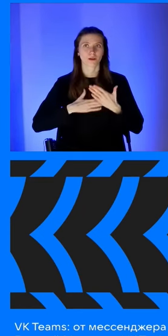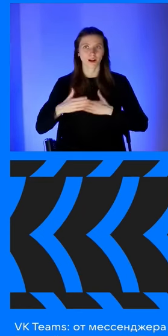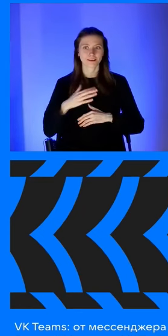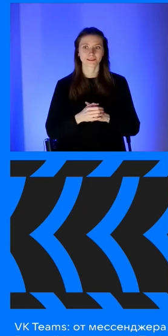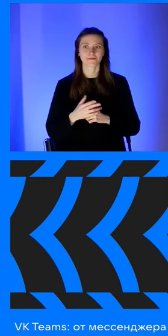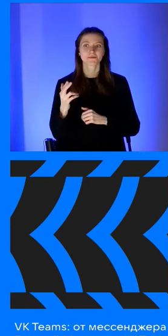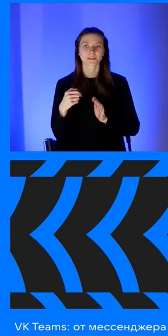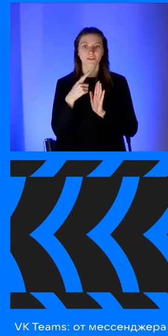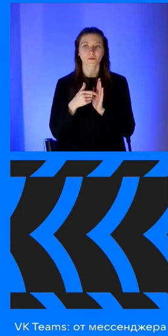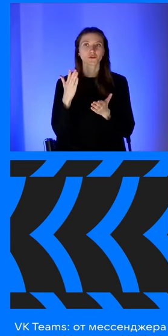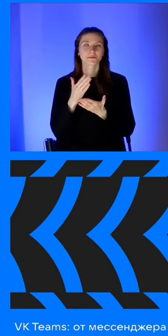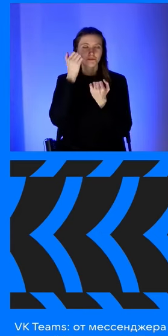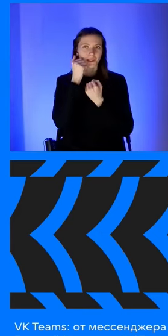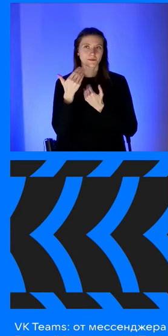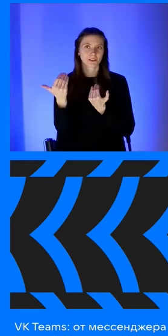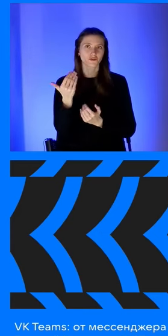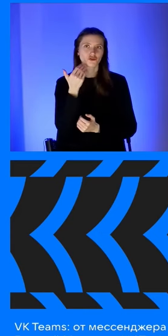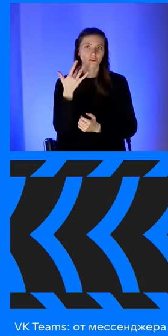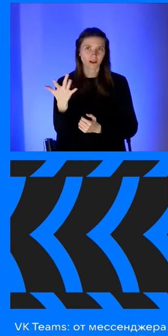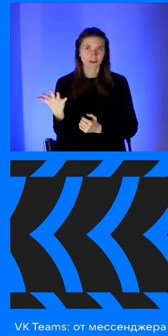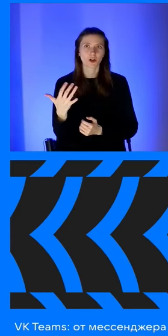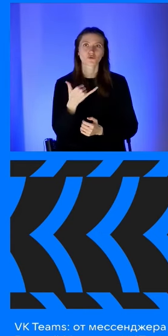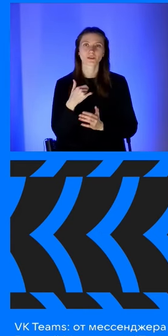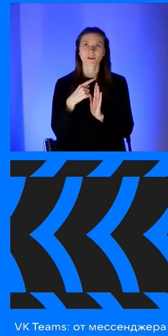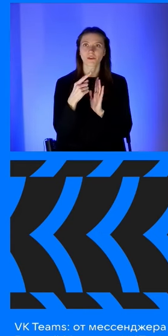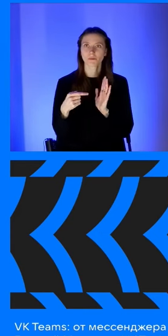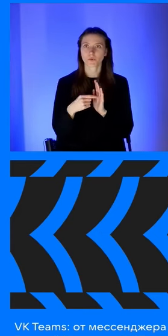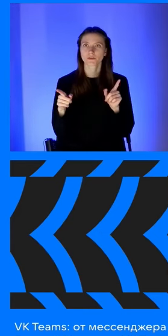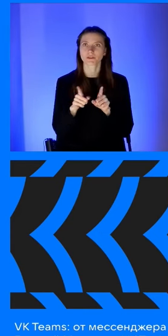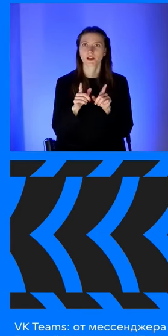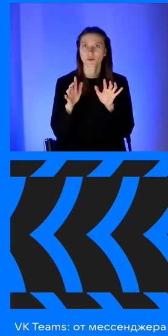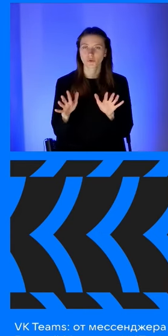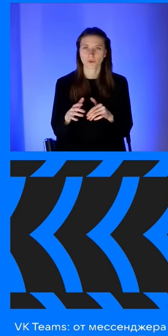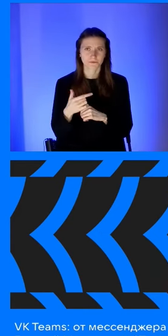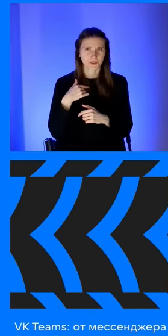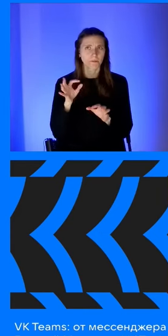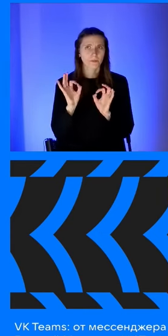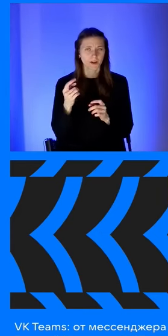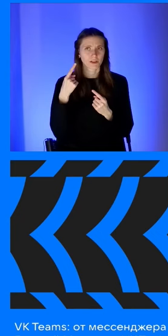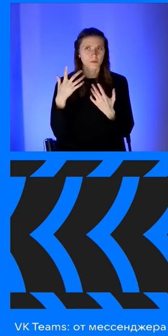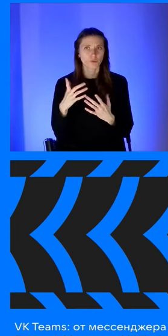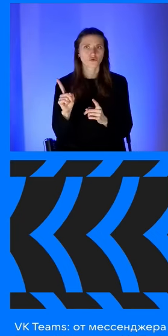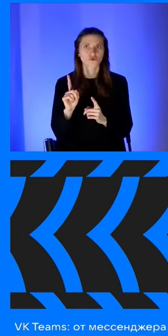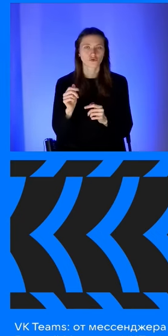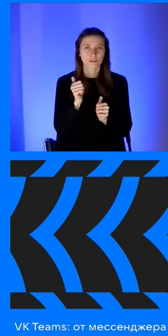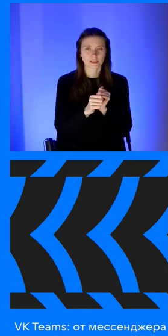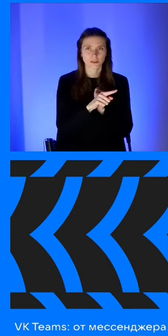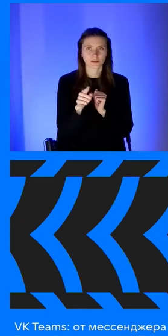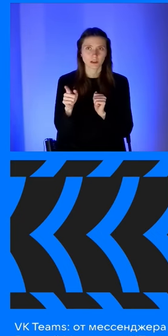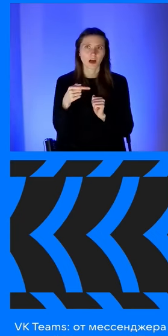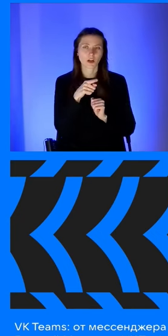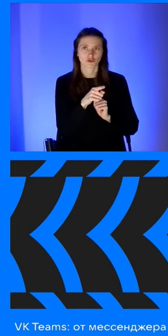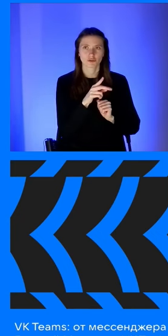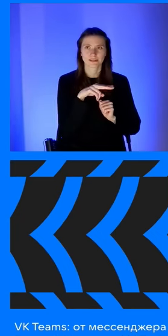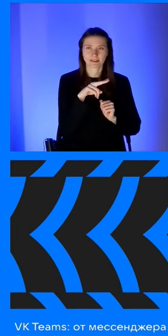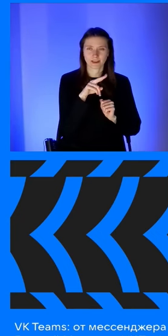Да, спасибо за доклад. У меня вопрос такой, что я правильно понял, что с каждой БД, получается, идет и сервис